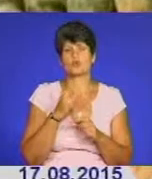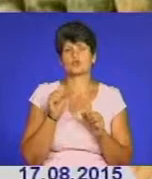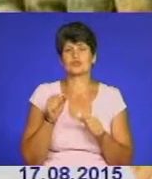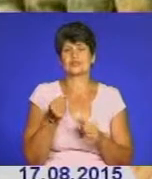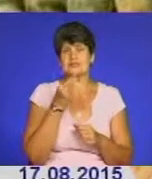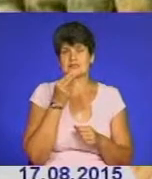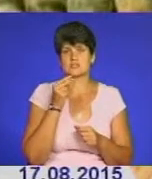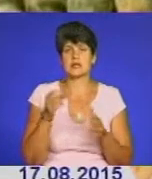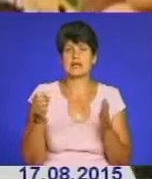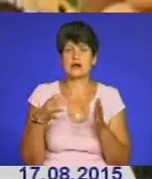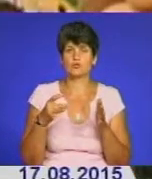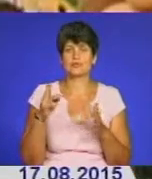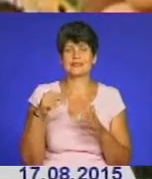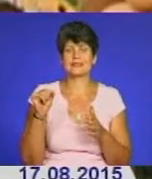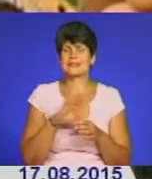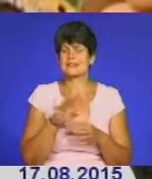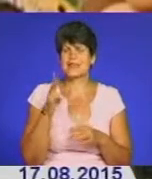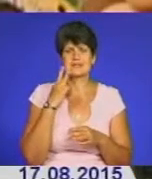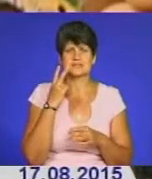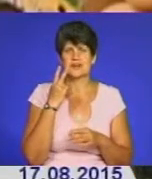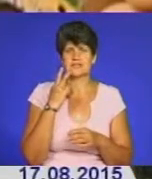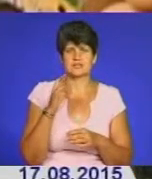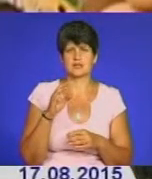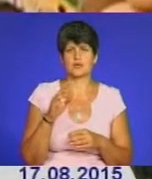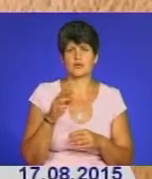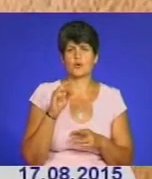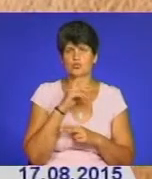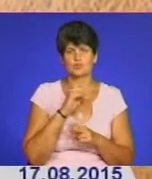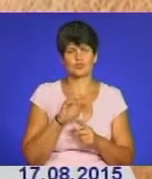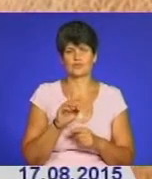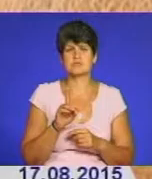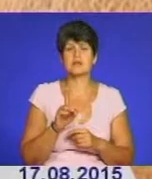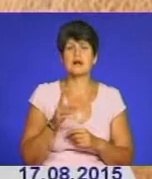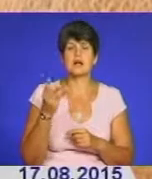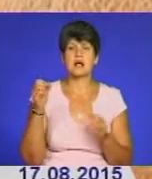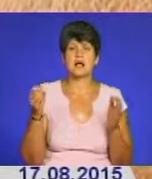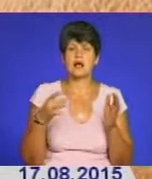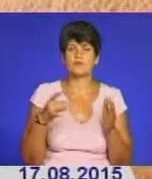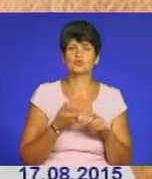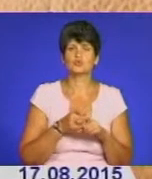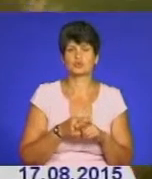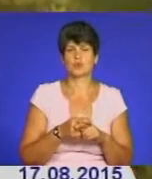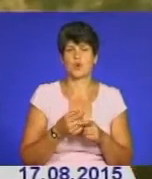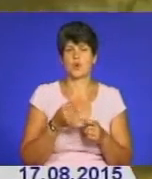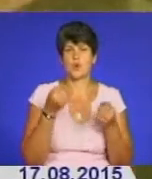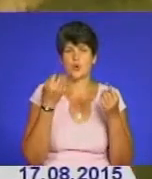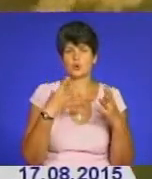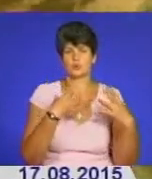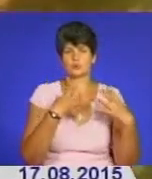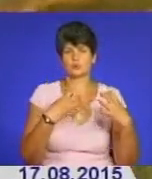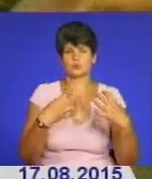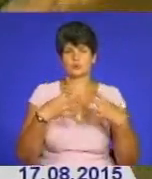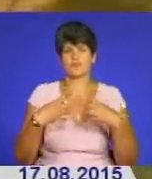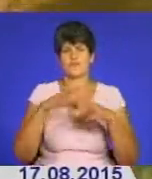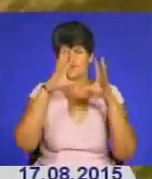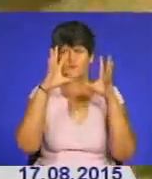чи диню, люди не завжди отруюються нітратами чи нітритами. Адже кавун – дуже хороший асорбент, який вбирає в себе все, що